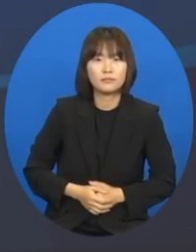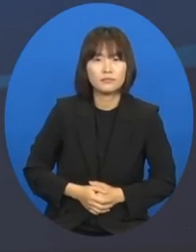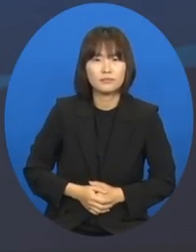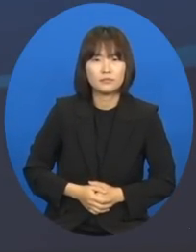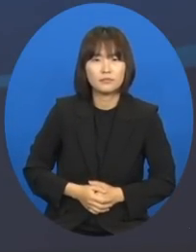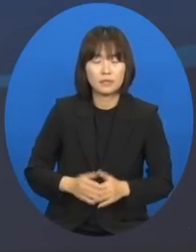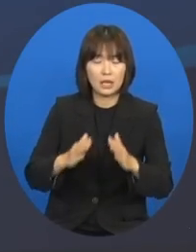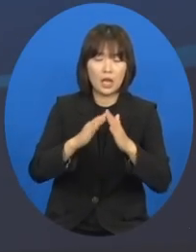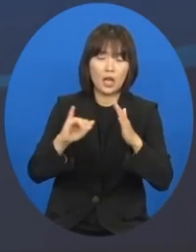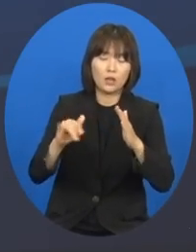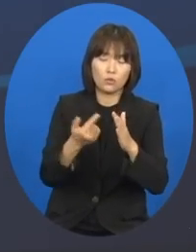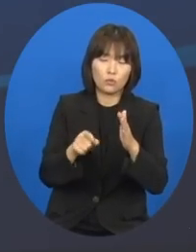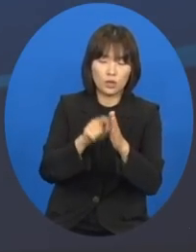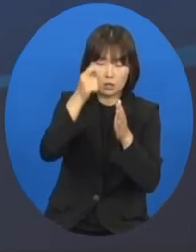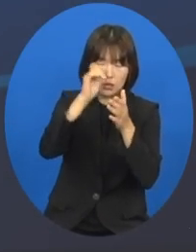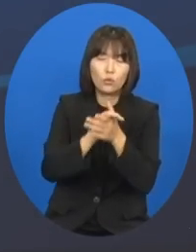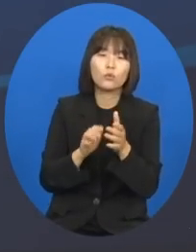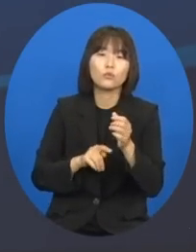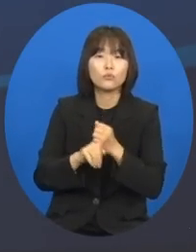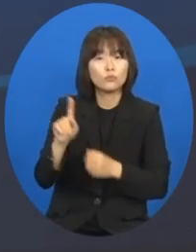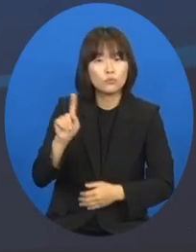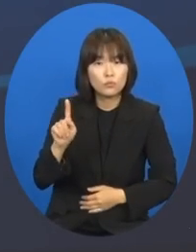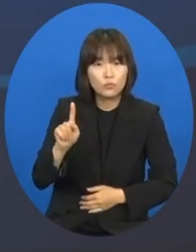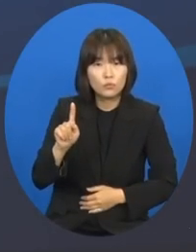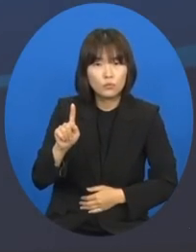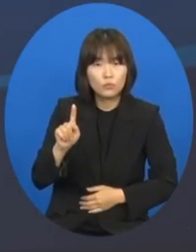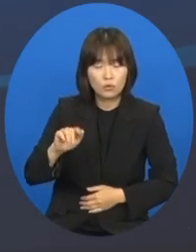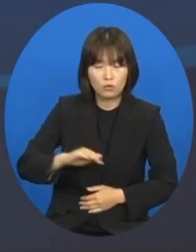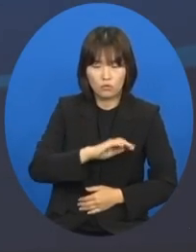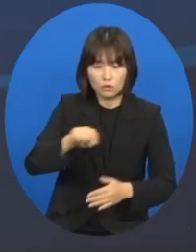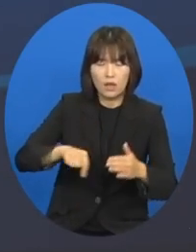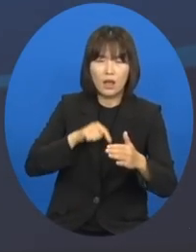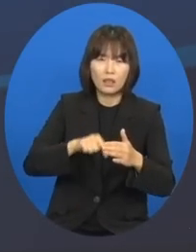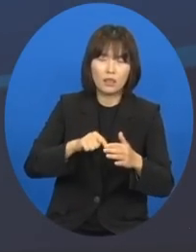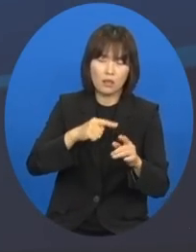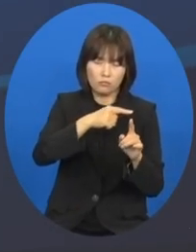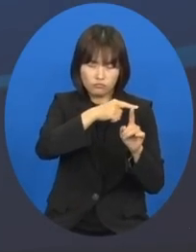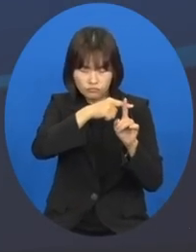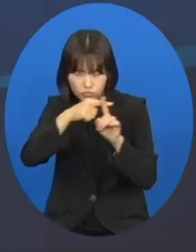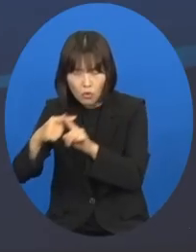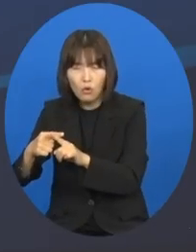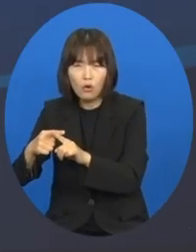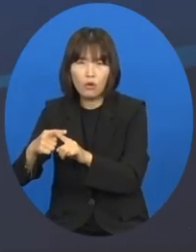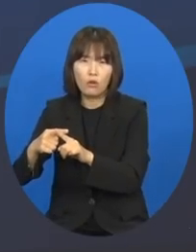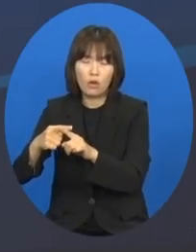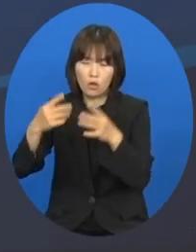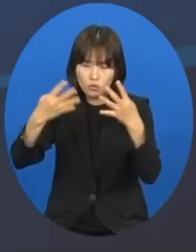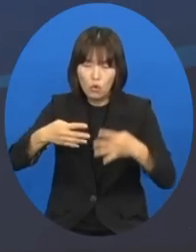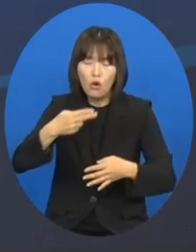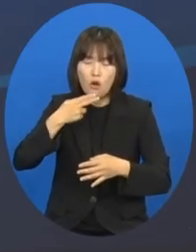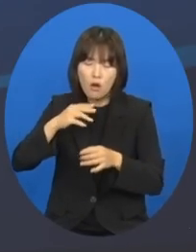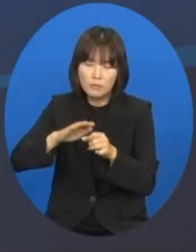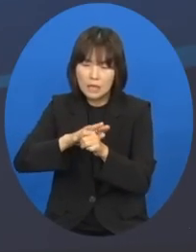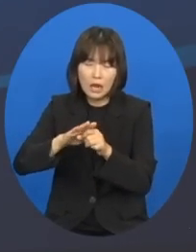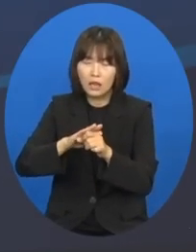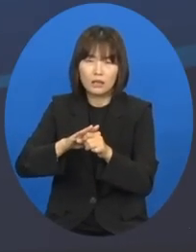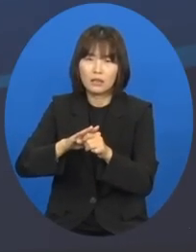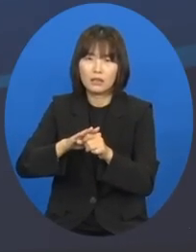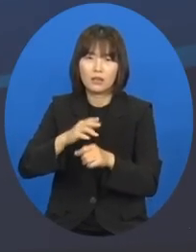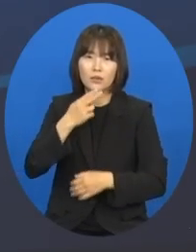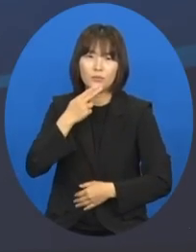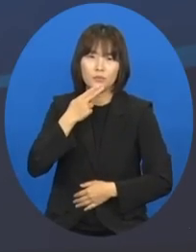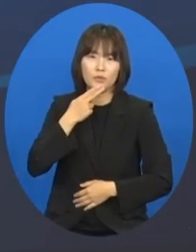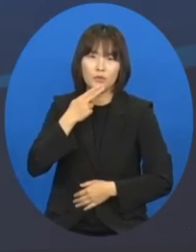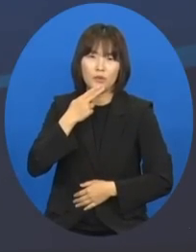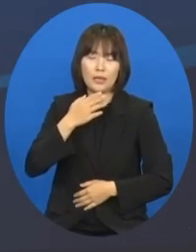가족을 위해서 기도해야 되는지 아십니까 우리 안에는 아가페 사랑이 없어요 우리는 내가 헌신한만큼